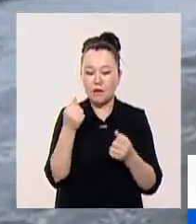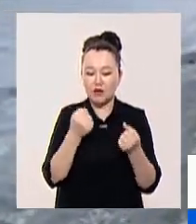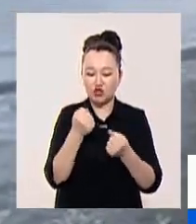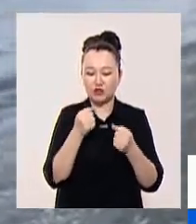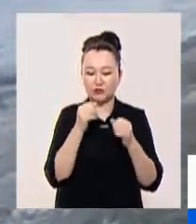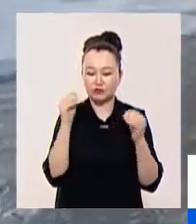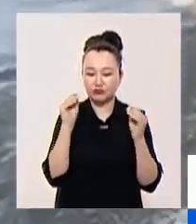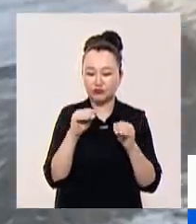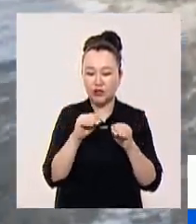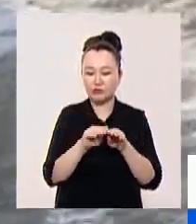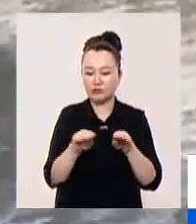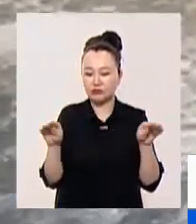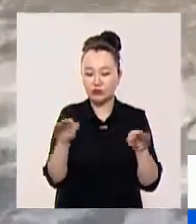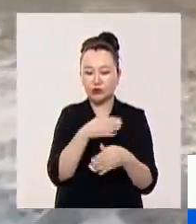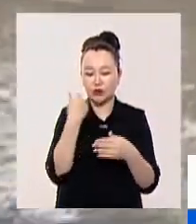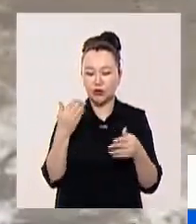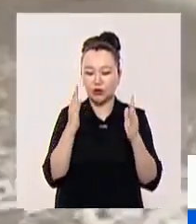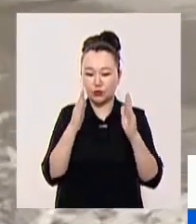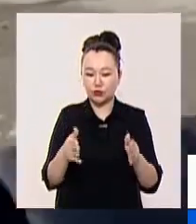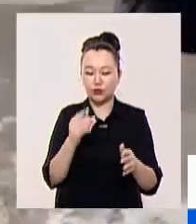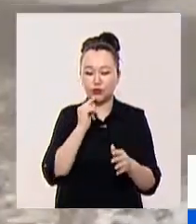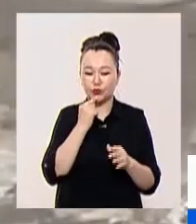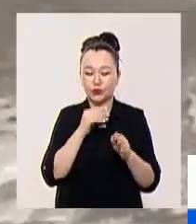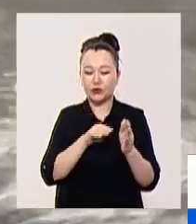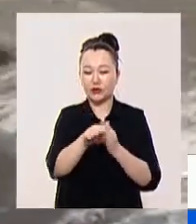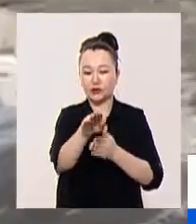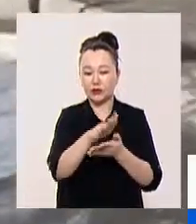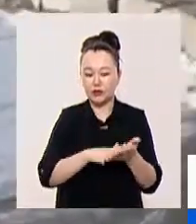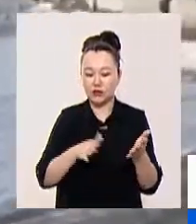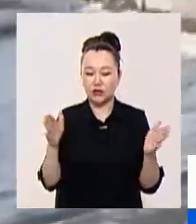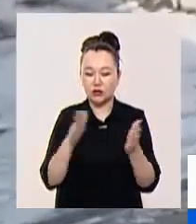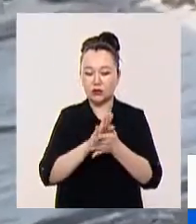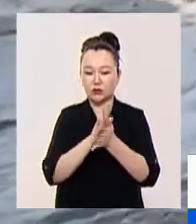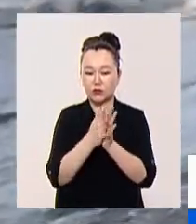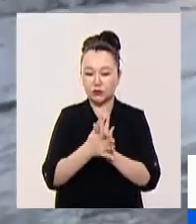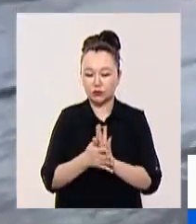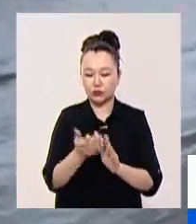нет. Они вдоль дороги машины выстраивают, и трудно проехать. Дорога очень узкая.